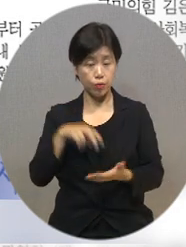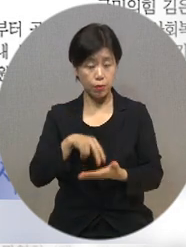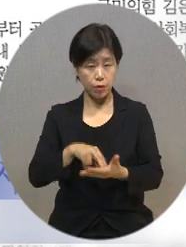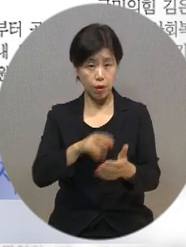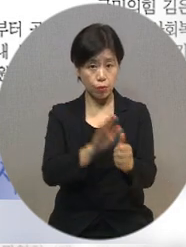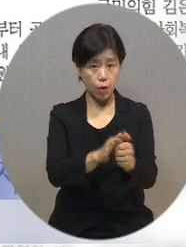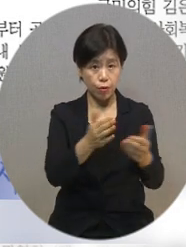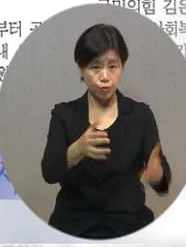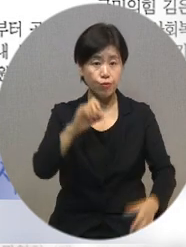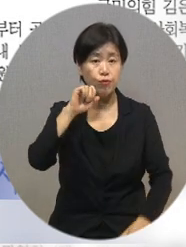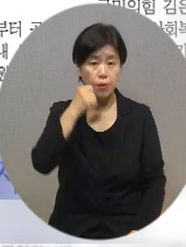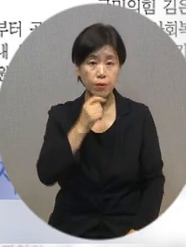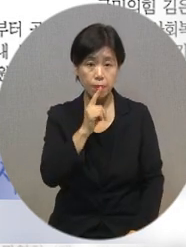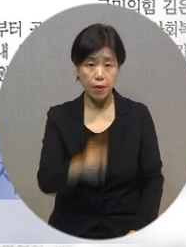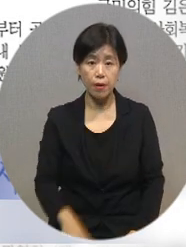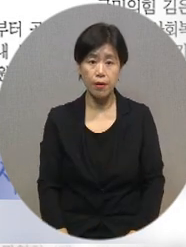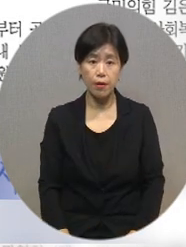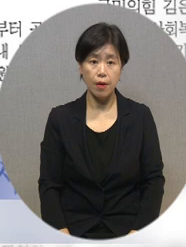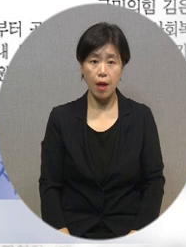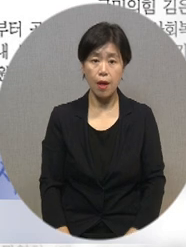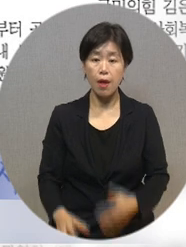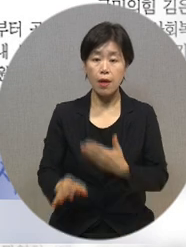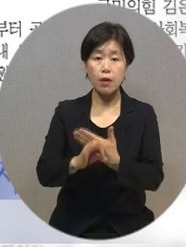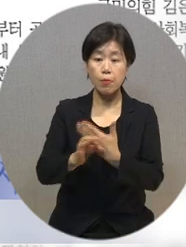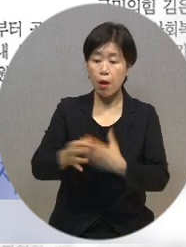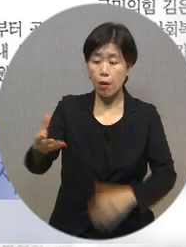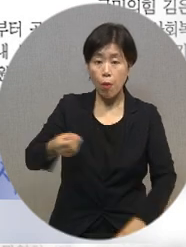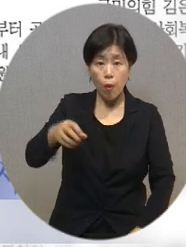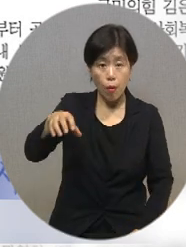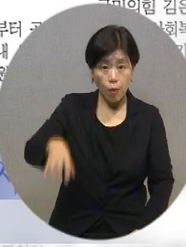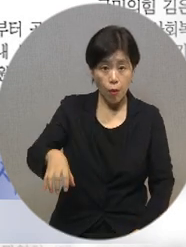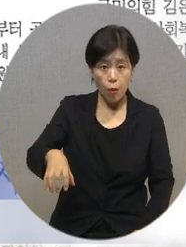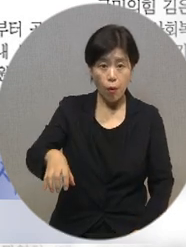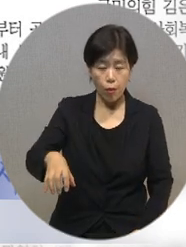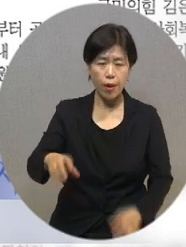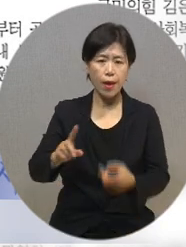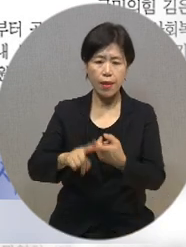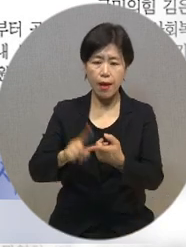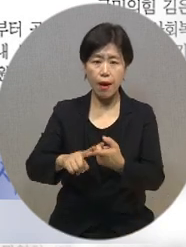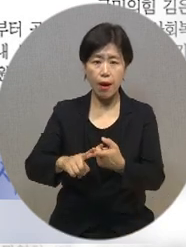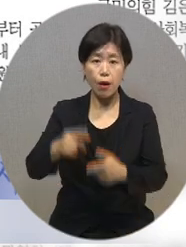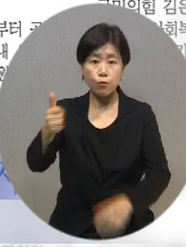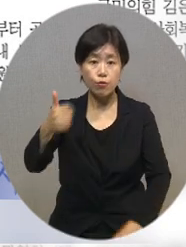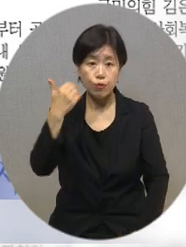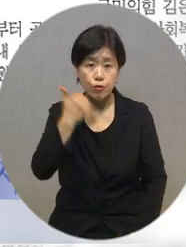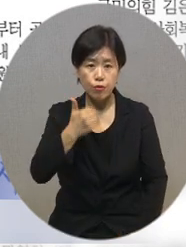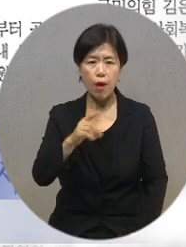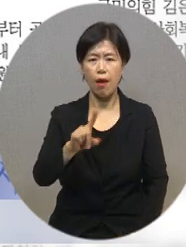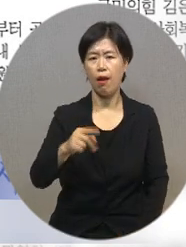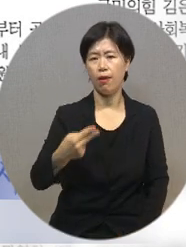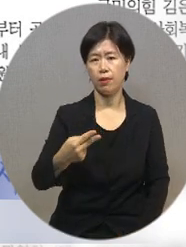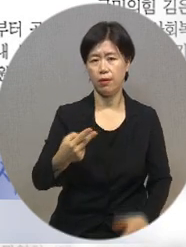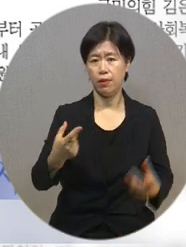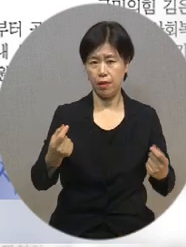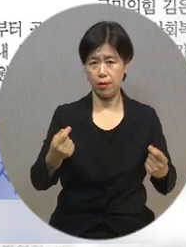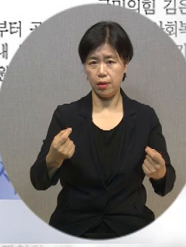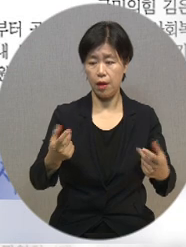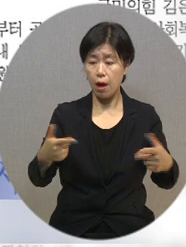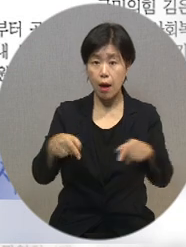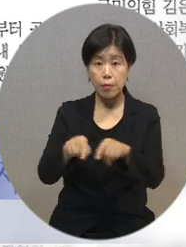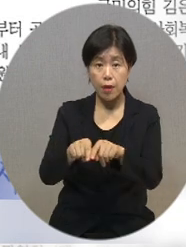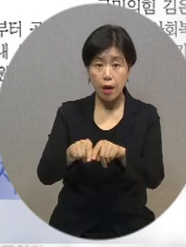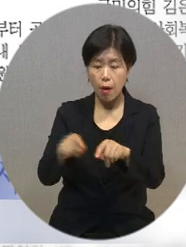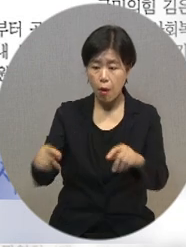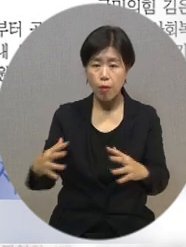단지의 사회복지 가는 사용자는 지자체 이지만 시설물의 소유주는 LH 같은 공공주택 사업자인